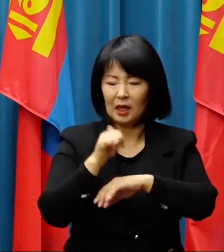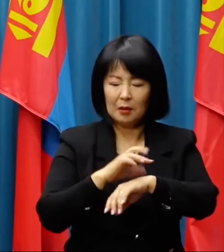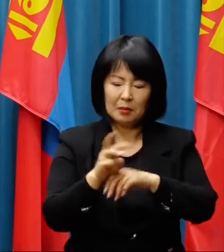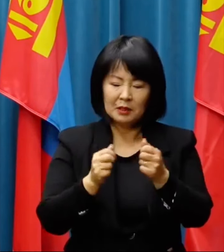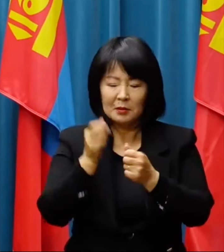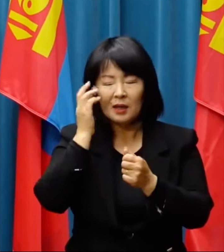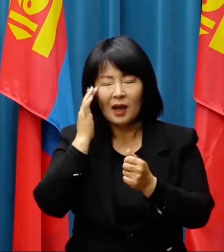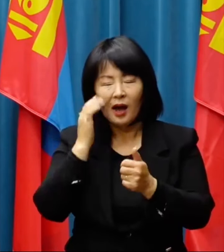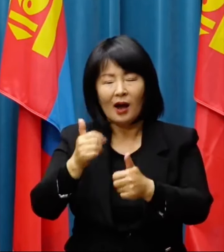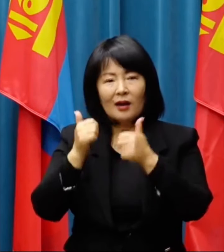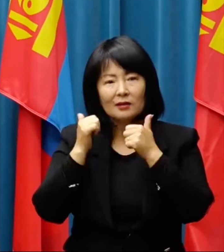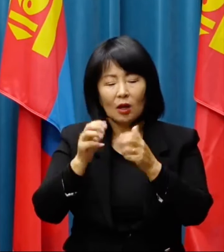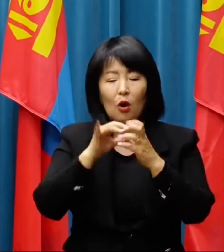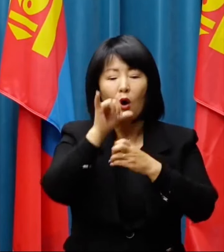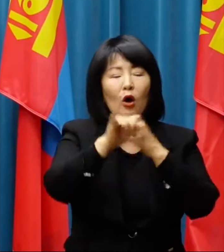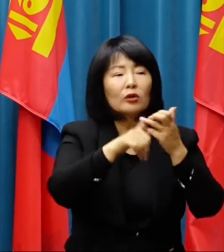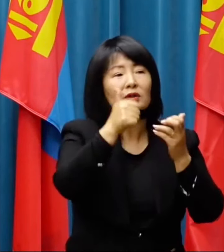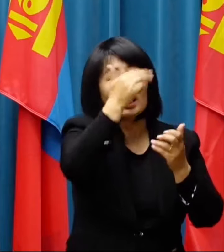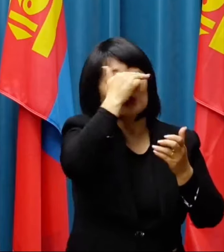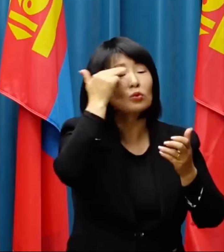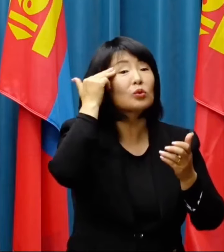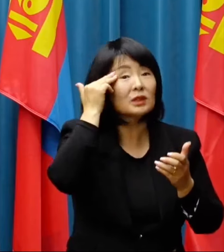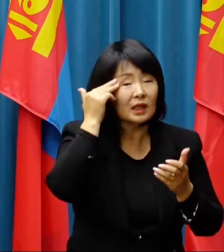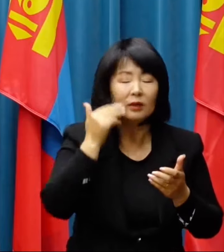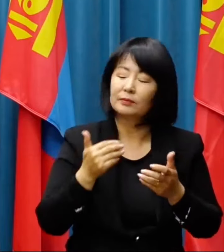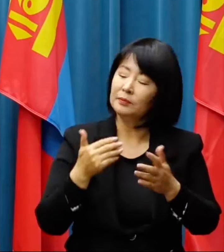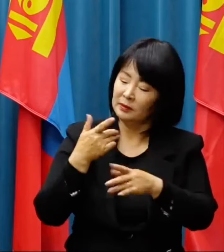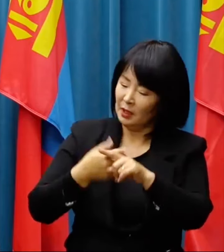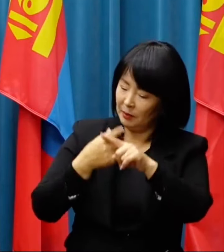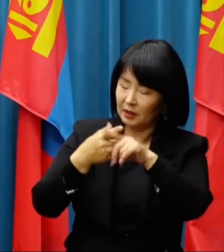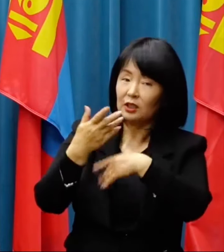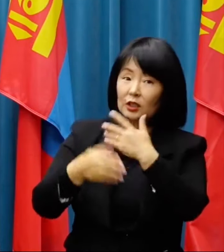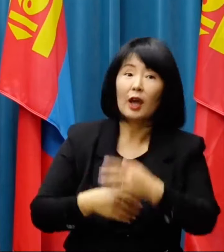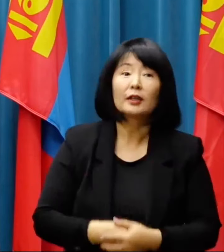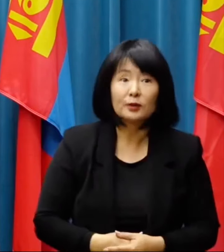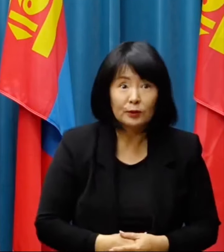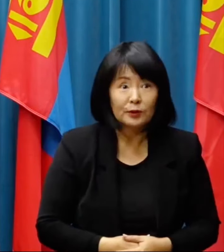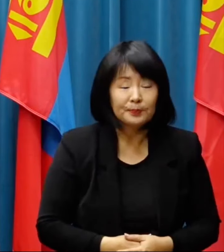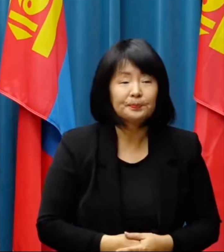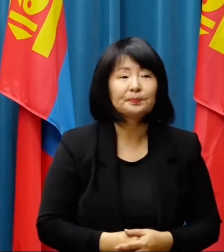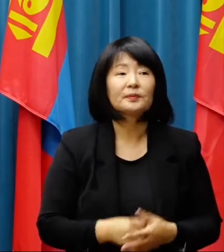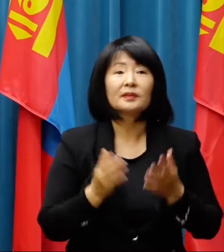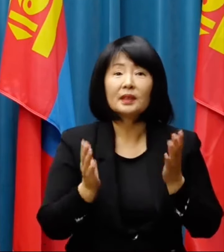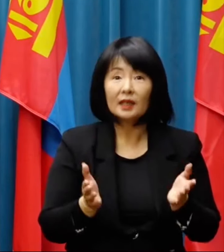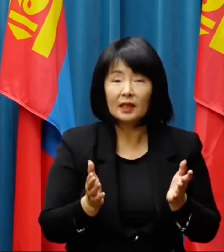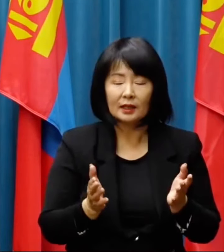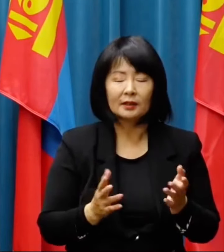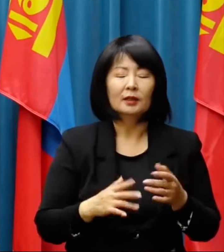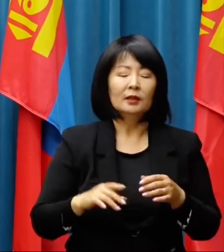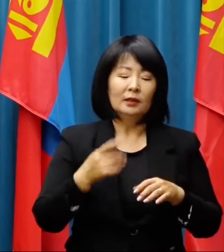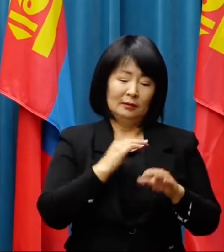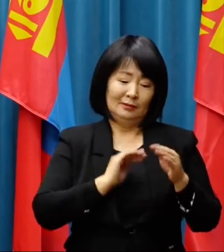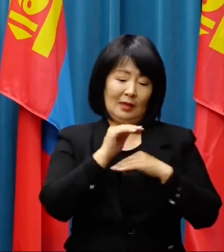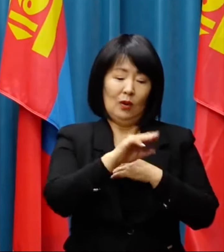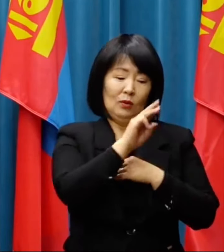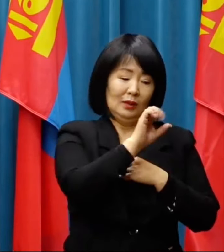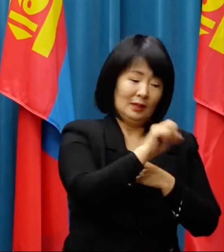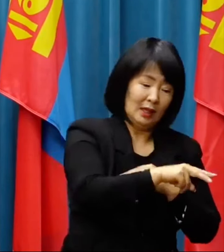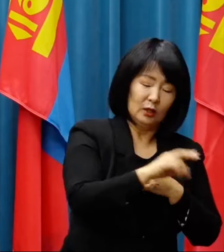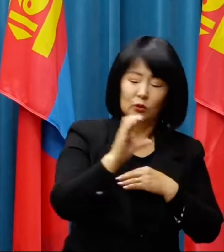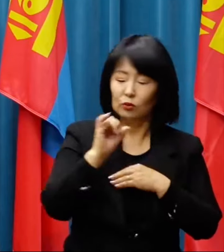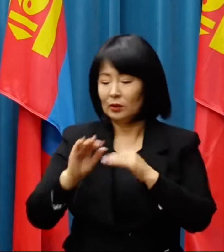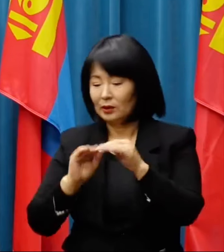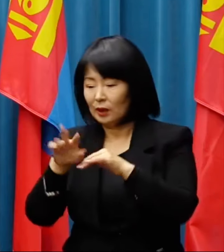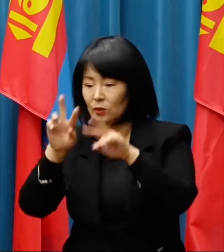арга техник олон улсын сайн туршлагууд бол нэмэгдэнэ гэсэн үг. Тэгэхээр бид нар бол мэдээж энэ давуу болон сул талуудыг бол